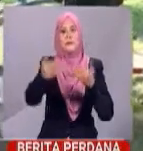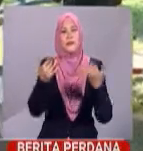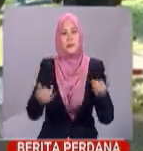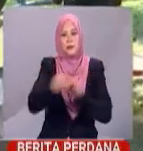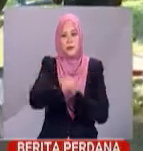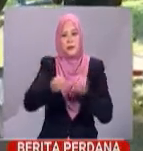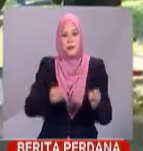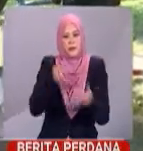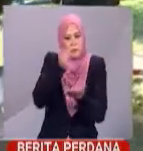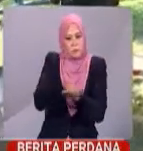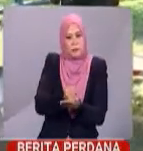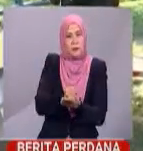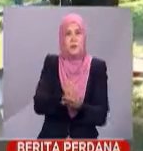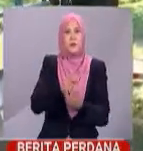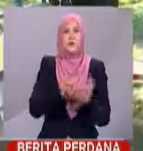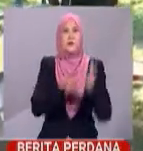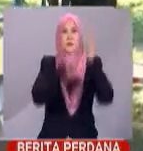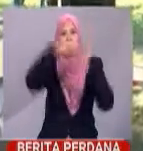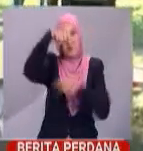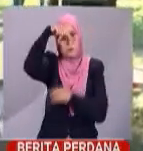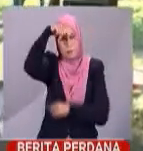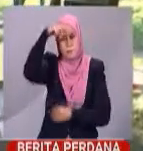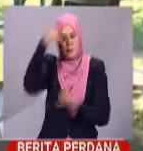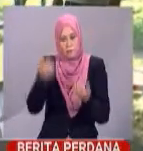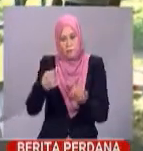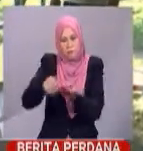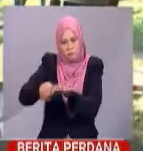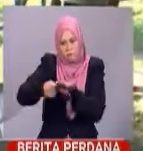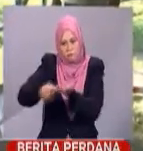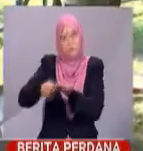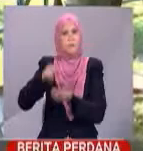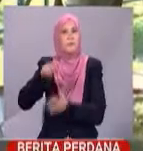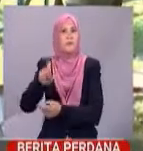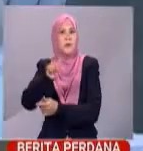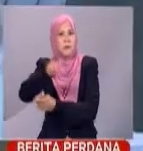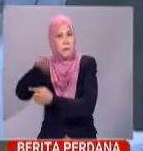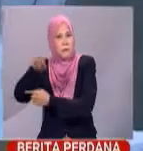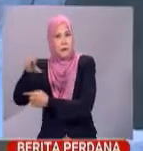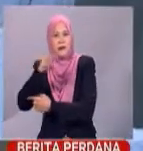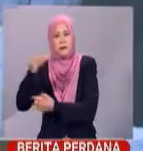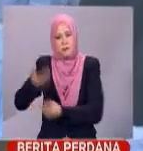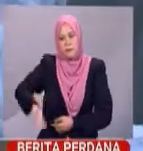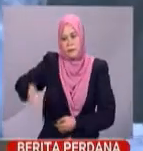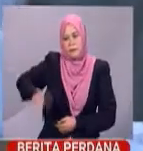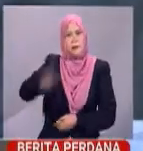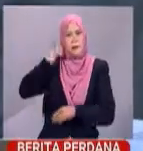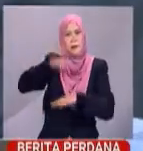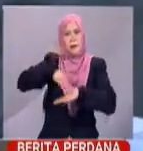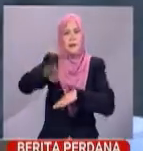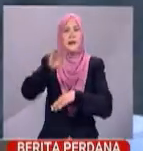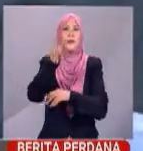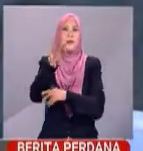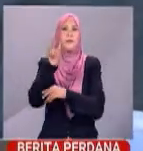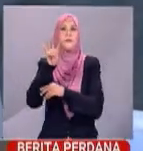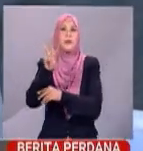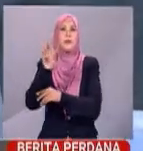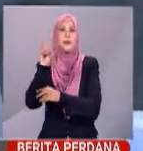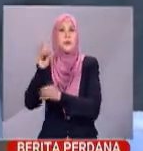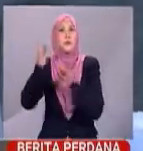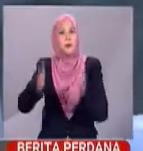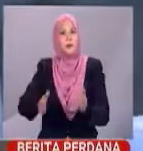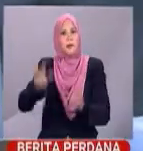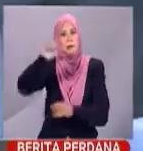dan Wisma Putra sedang berbincang dengan Kedutaan Nepal dan Bangladesh bagi menghantar pulang 246 warga Nepal